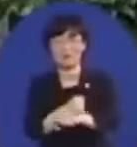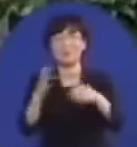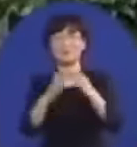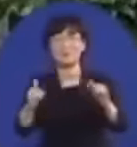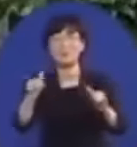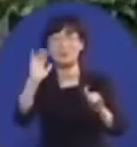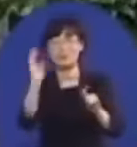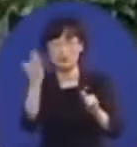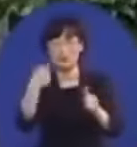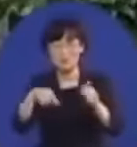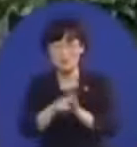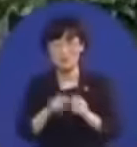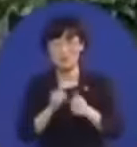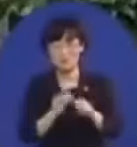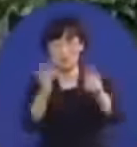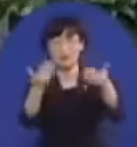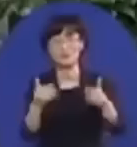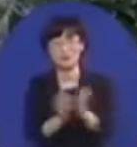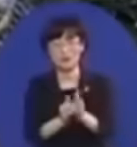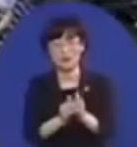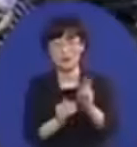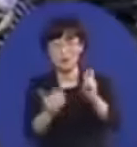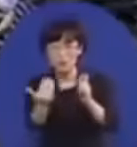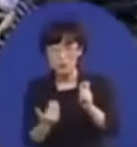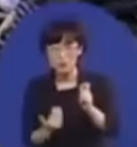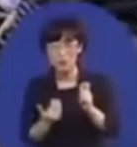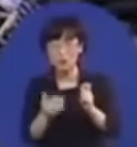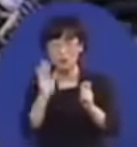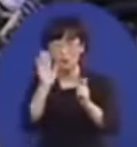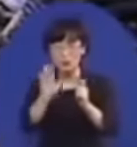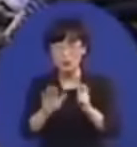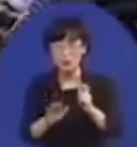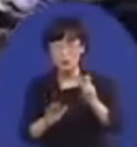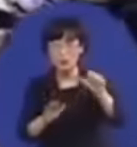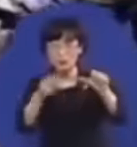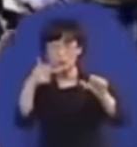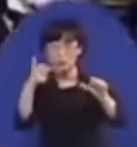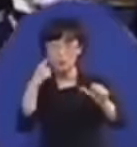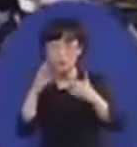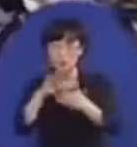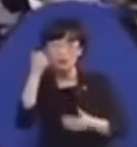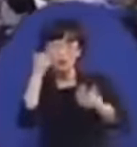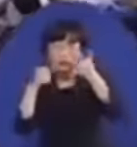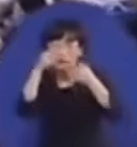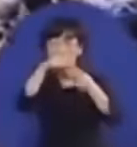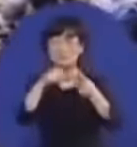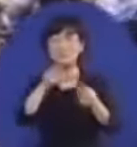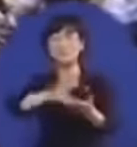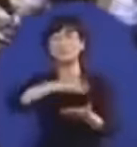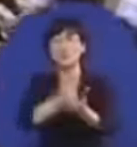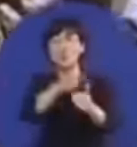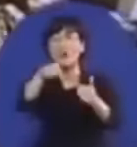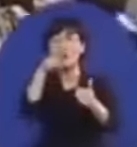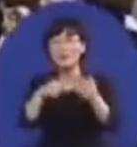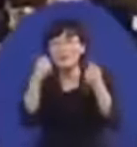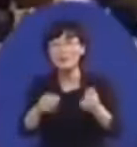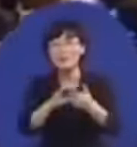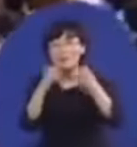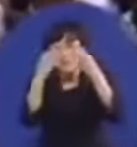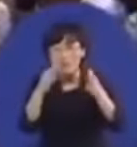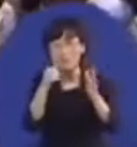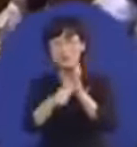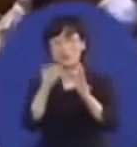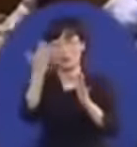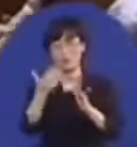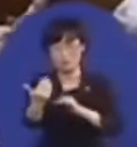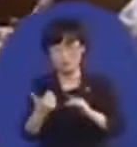사람이 되기 위해서 보내주신 것입니다. 고린도후서 5장 12절에 누구든지 그리스도 안에 있으면 새로운 피조물이라 이전 것은 지나갔으니 보라